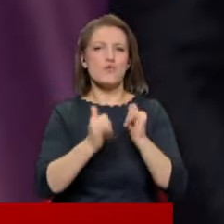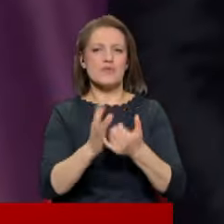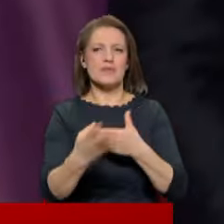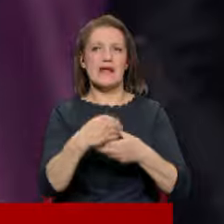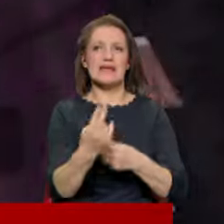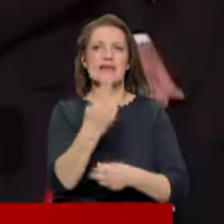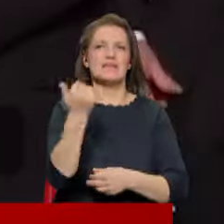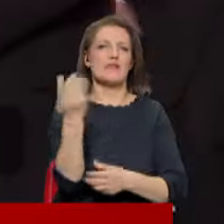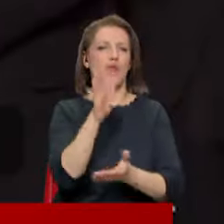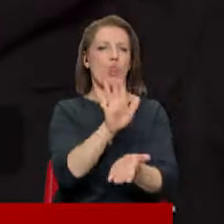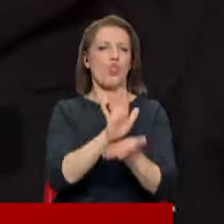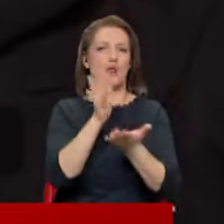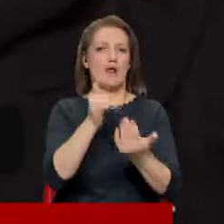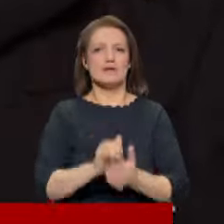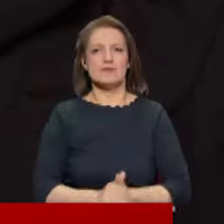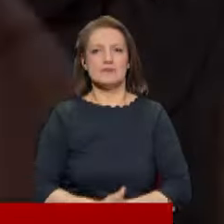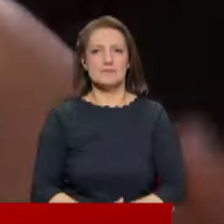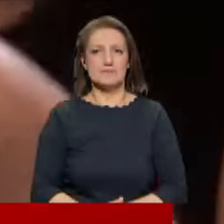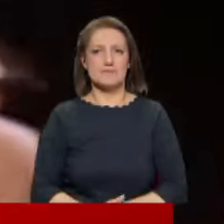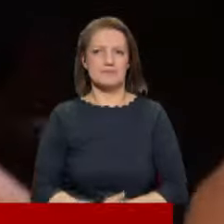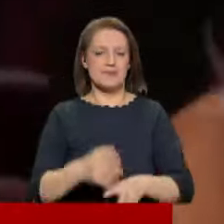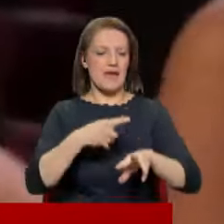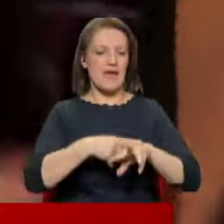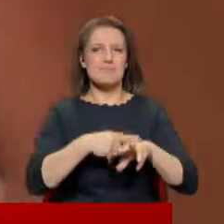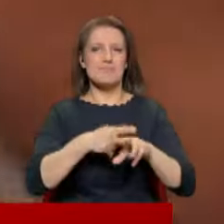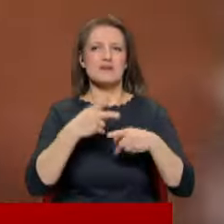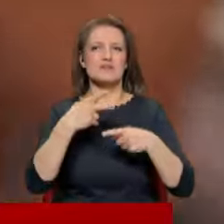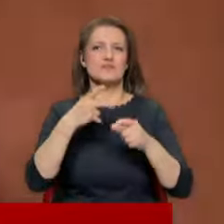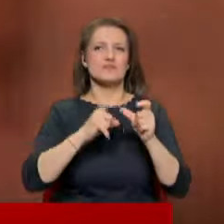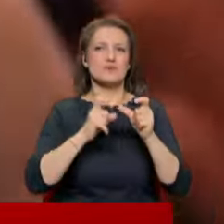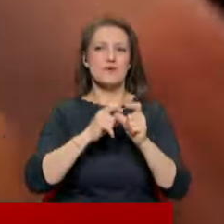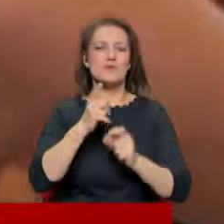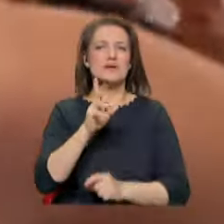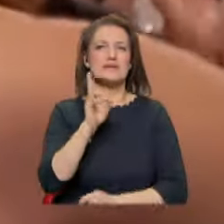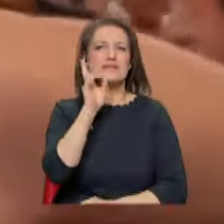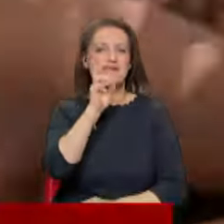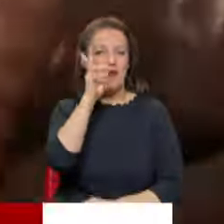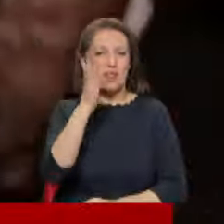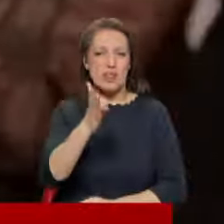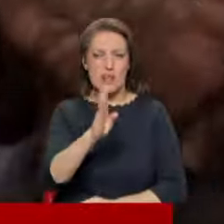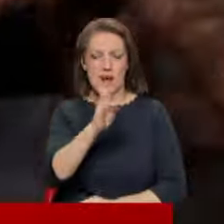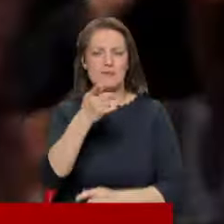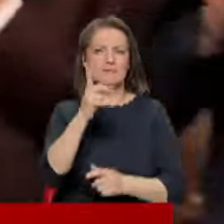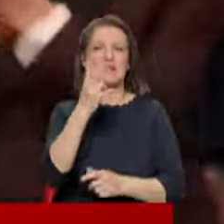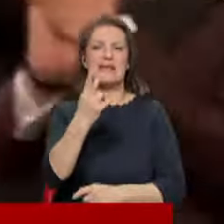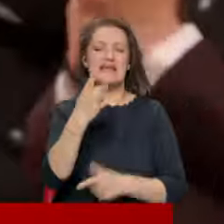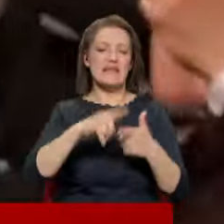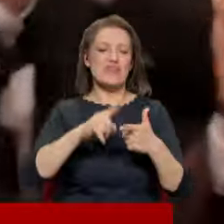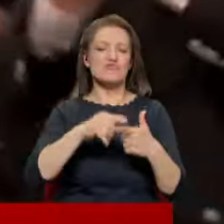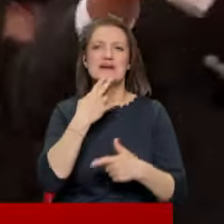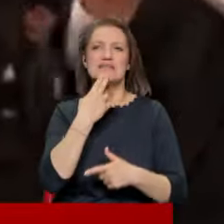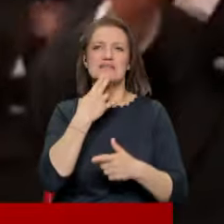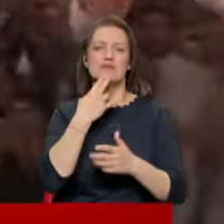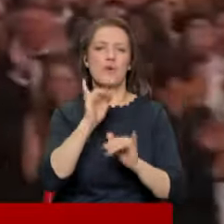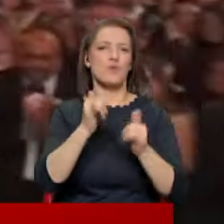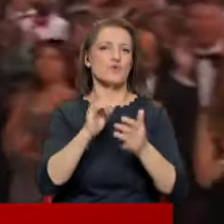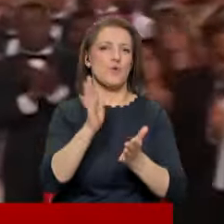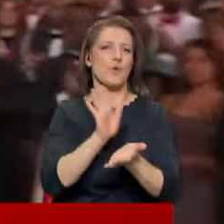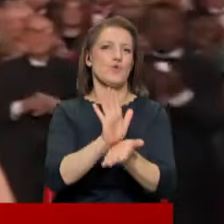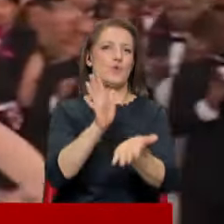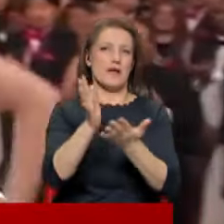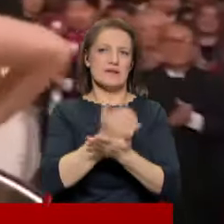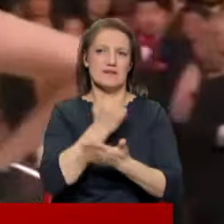7 ödül aldı. Oh, and thank you to the Academy. Emma Stone Zavallılar filmindeki rolüyle ikinci kez en iyi kadın oyuncu Oscar'ını kazandı. Stone ufak